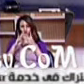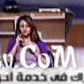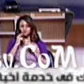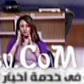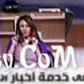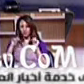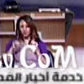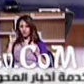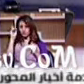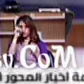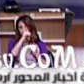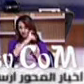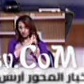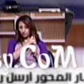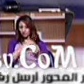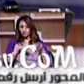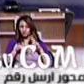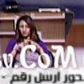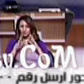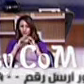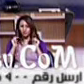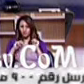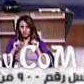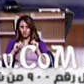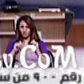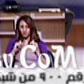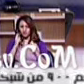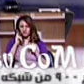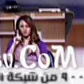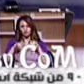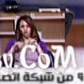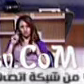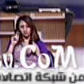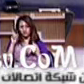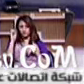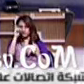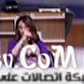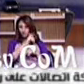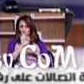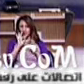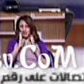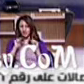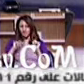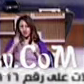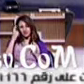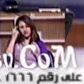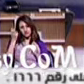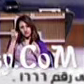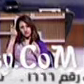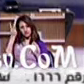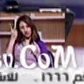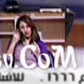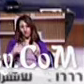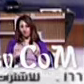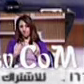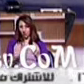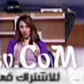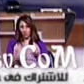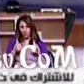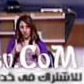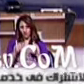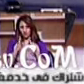الايام دي مصر اللي احنا عرفناها اليومين دول على المحك اخلاقها سماحتها ثقافتها حضارتها وطيبه اهلها